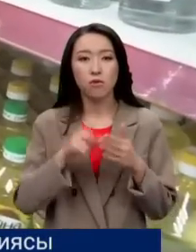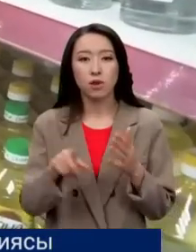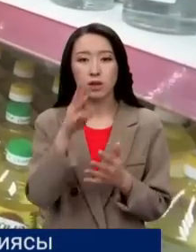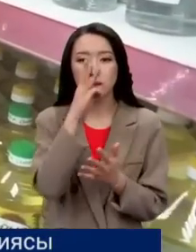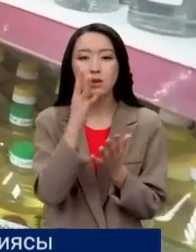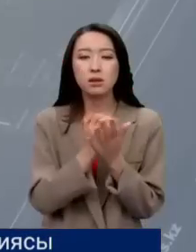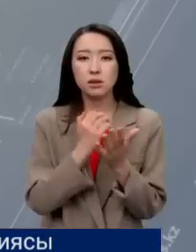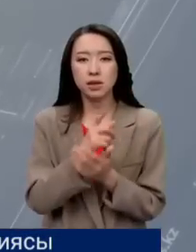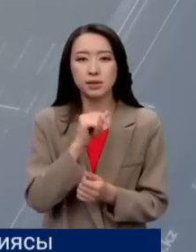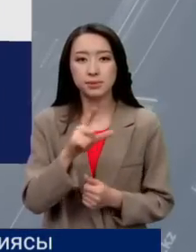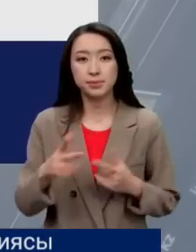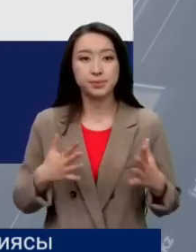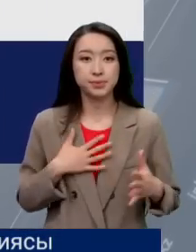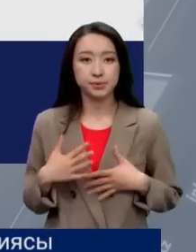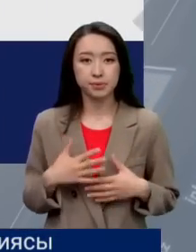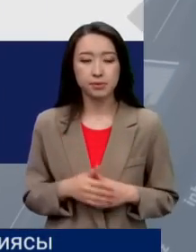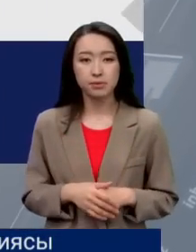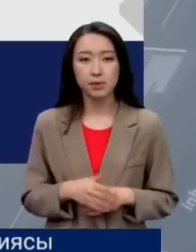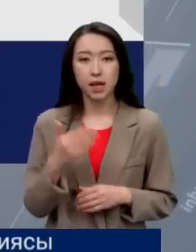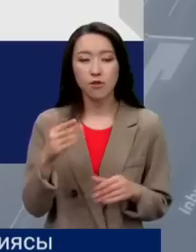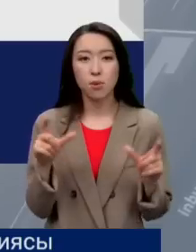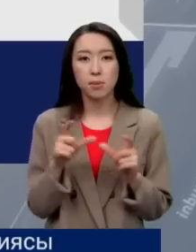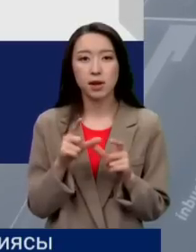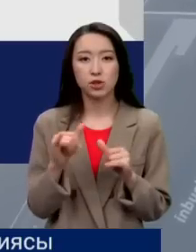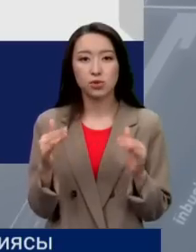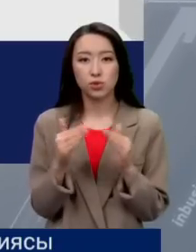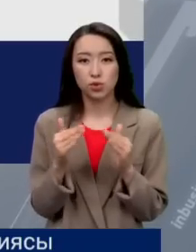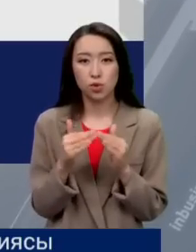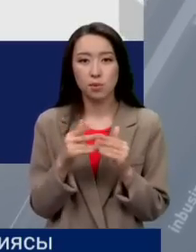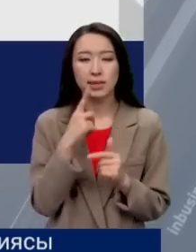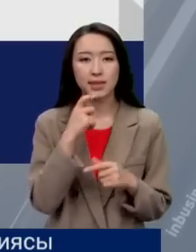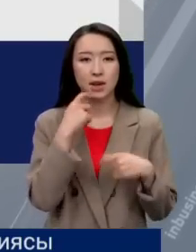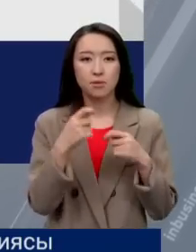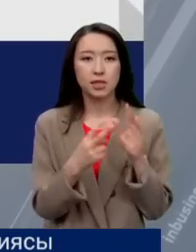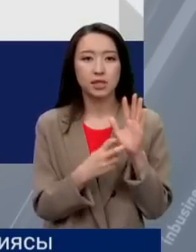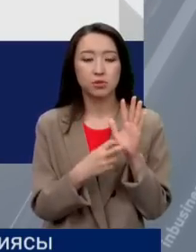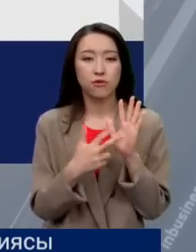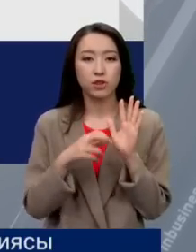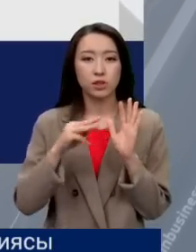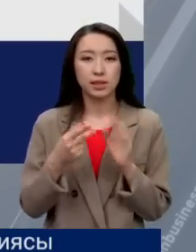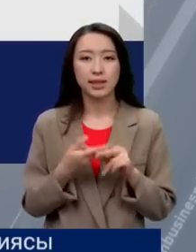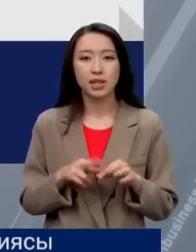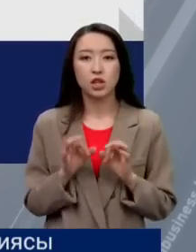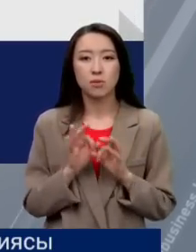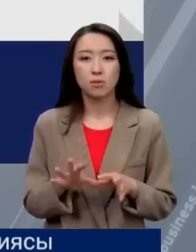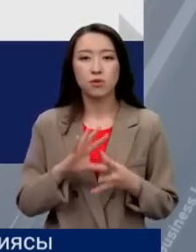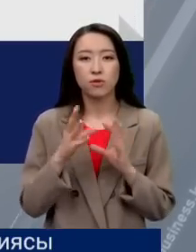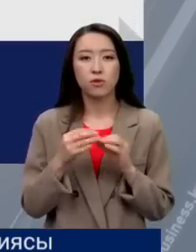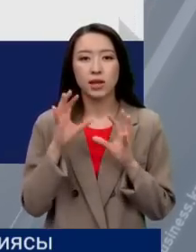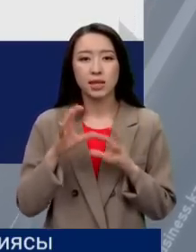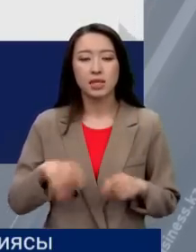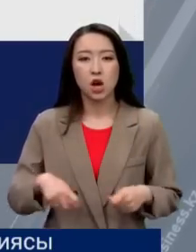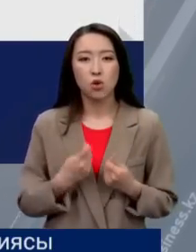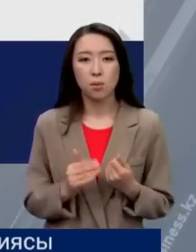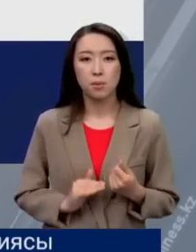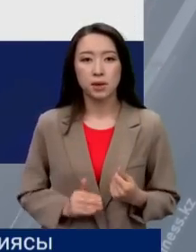на ажиотаже. В отдельных магазинах у дома сахар продается по 700-800 тенге. Это происходит в результате незаконной